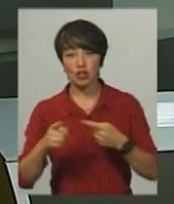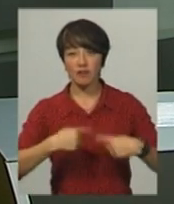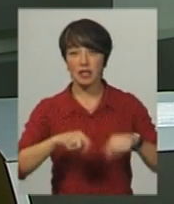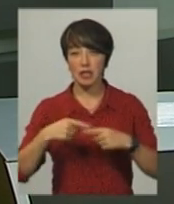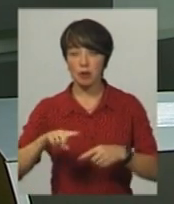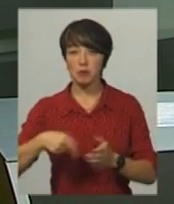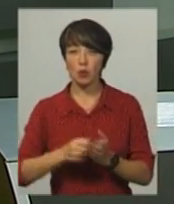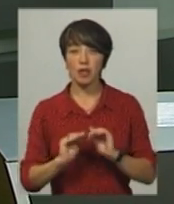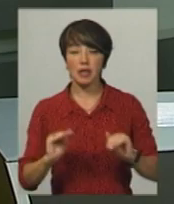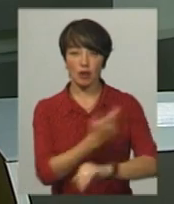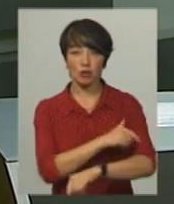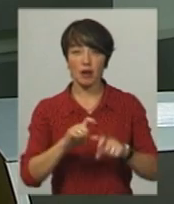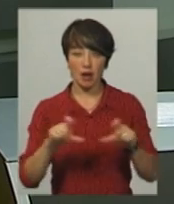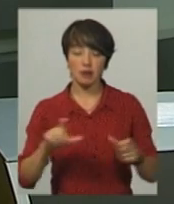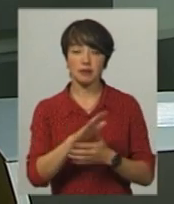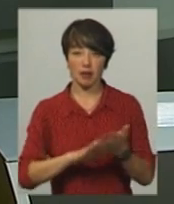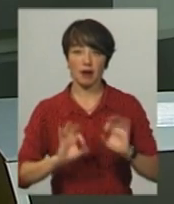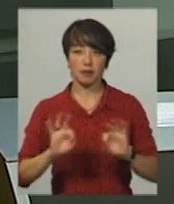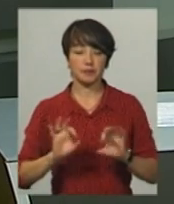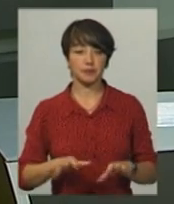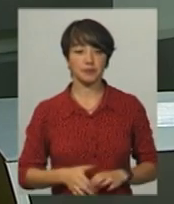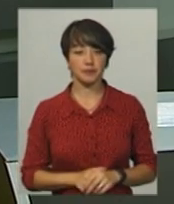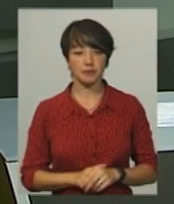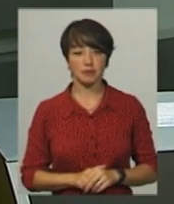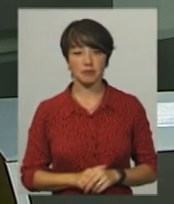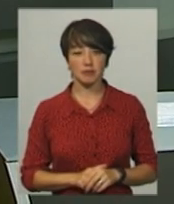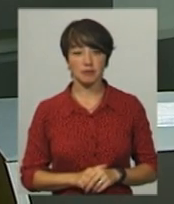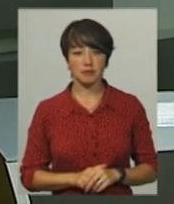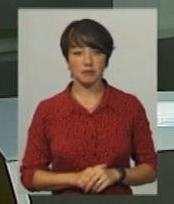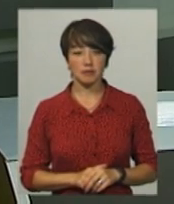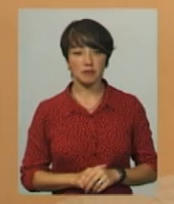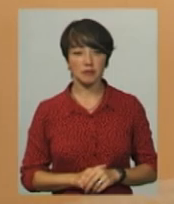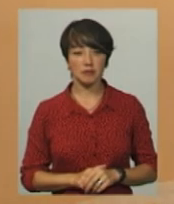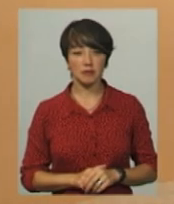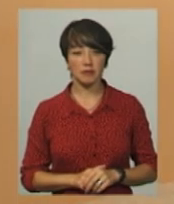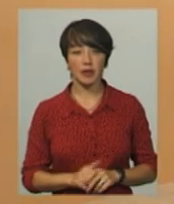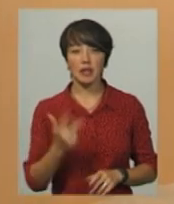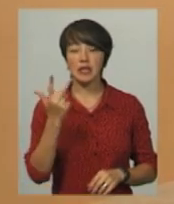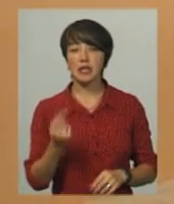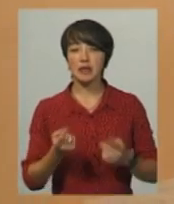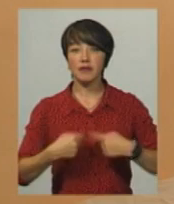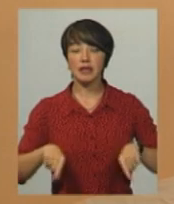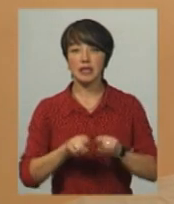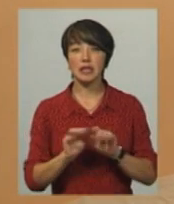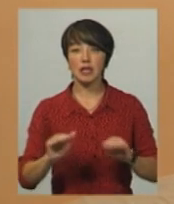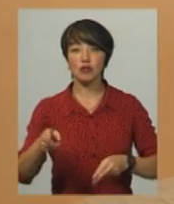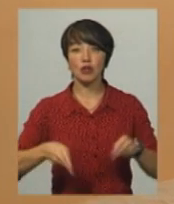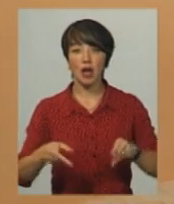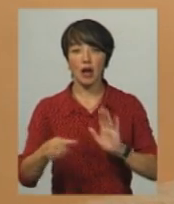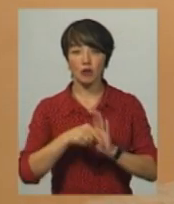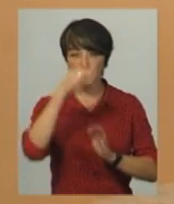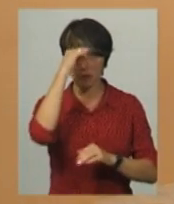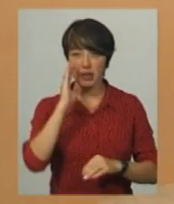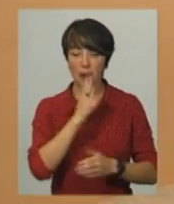відділення міської дитячої лікарні, дізнавалась Дарина Денисенко. три дні у відділенні дитячої хірургії разом з